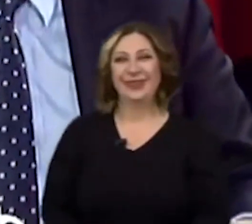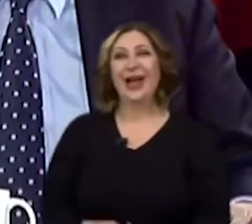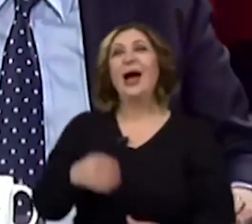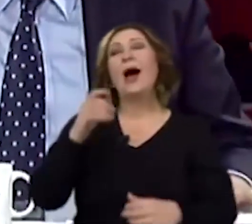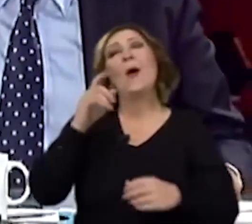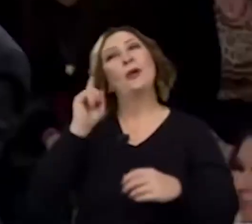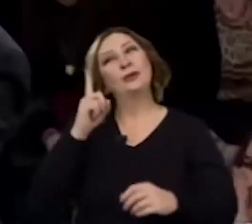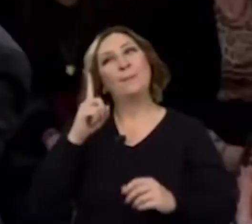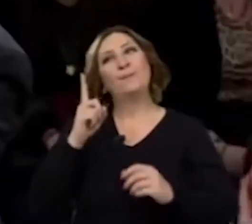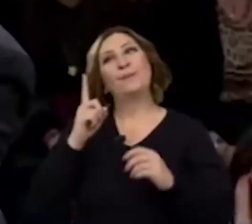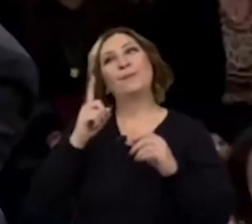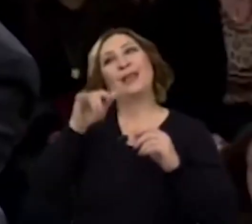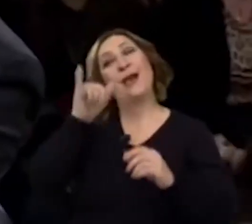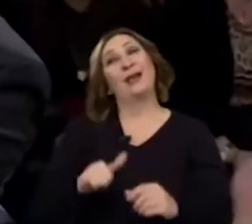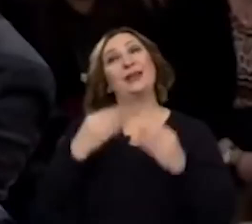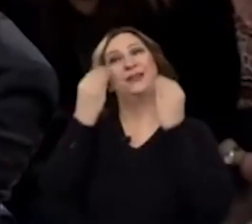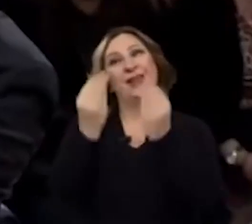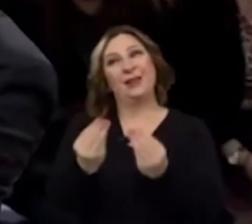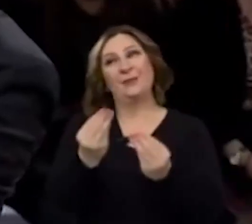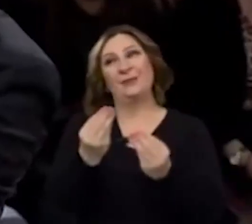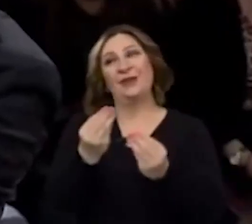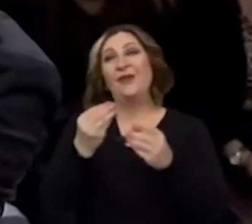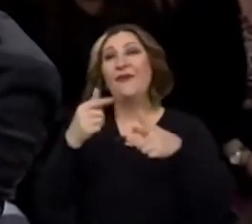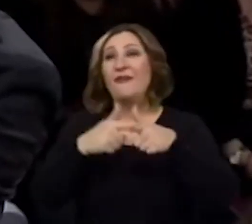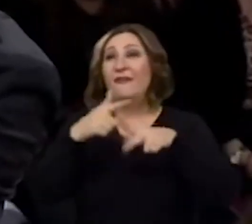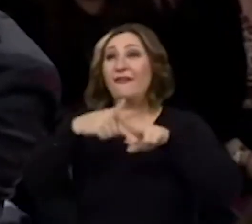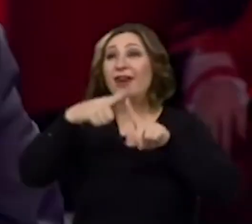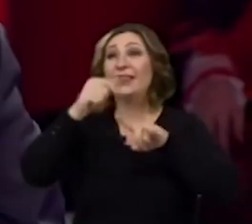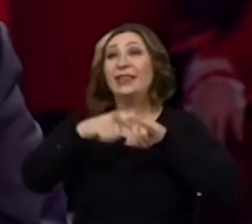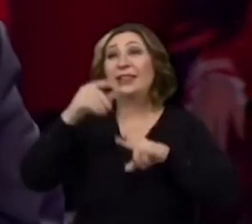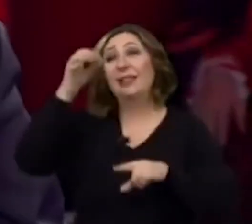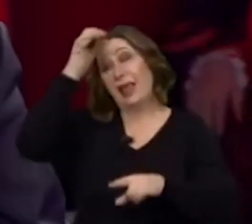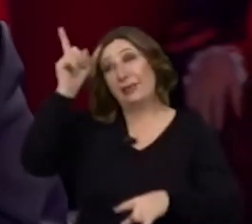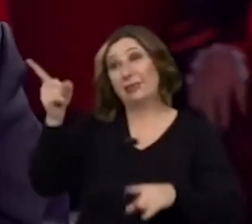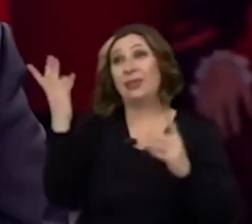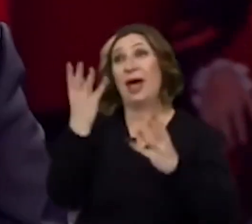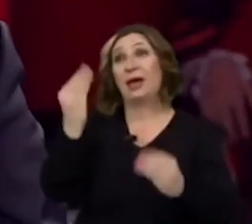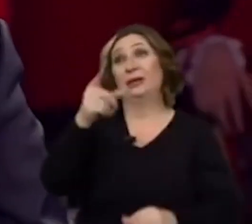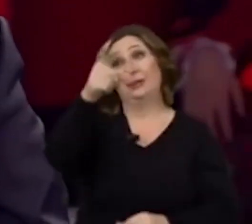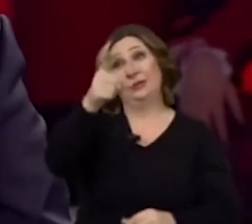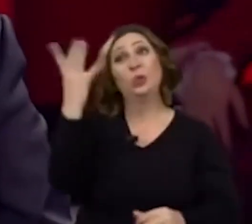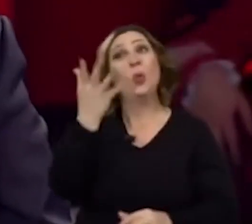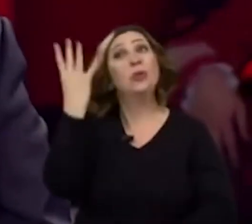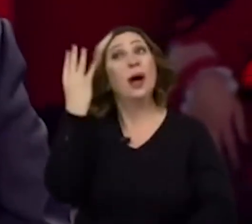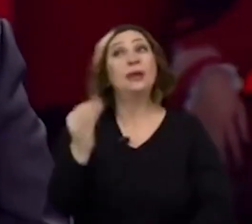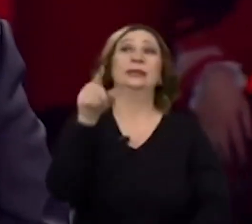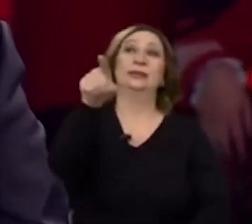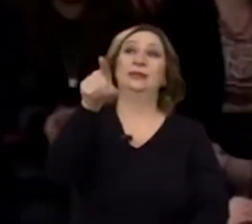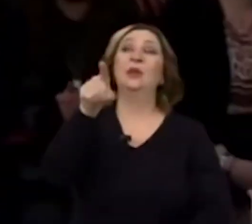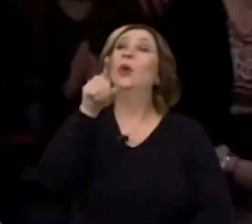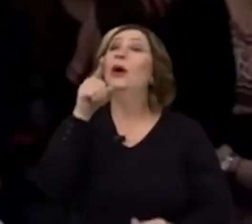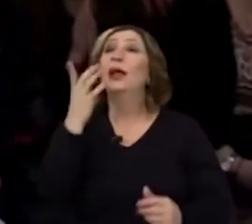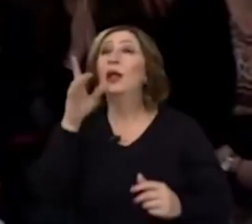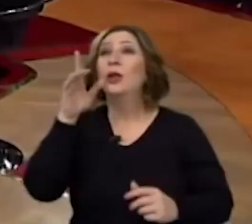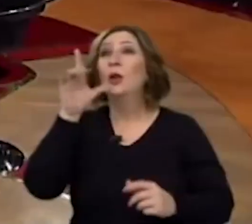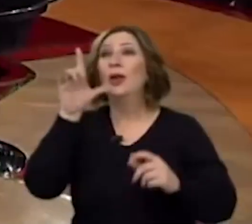Ahmet Hocam, hakkını teslim edelim. Fatih Terim'den iyisin. Ondan çok kesinlikle iyi. Çok daha iyisin. Yani neydi o, look